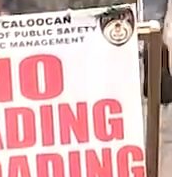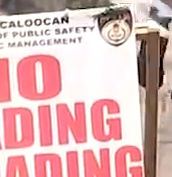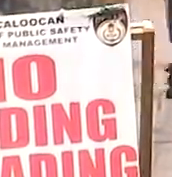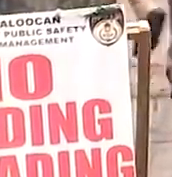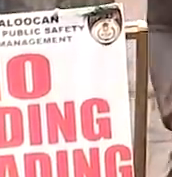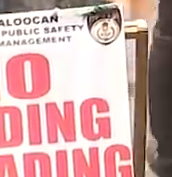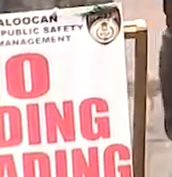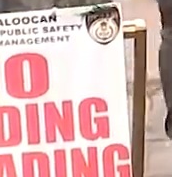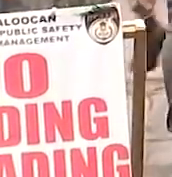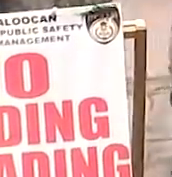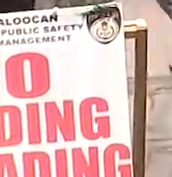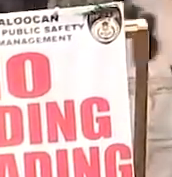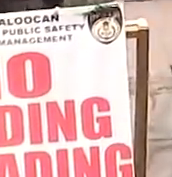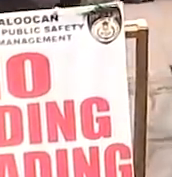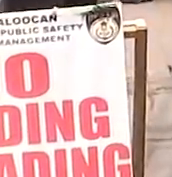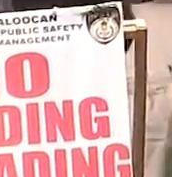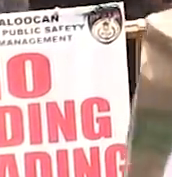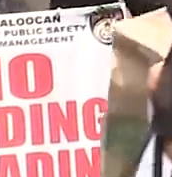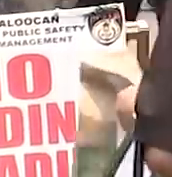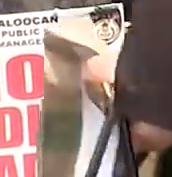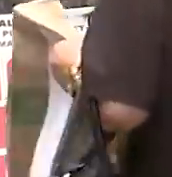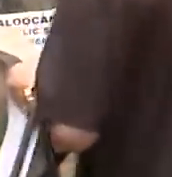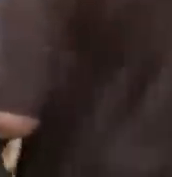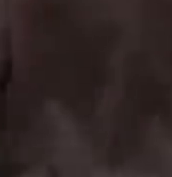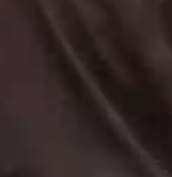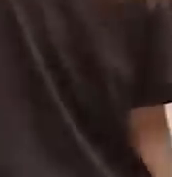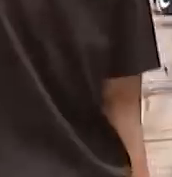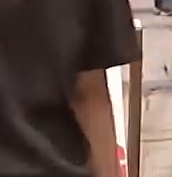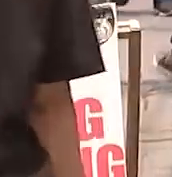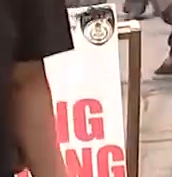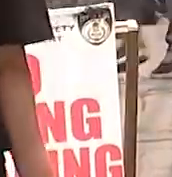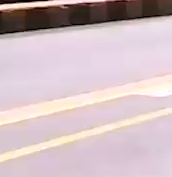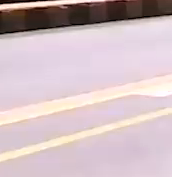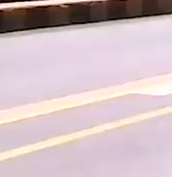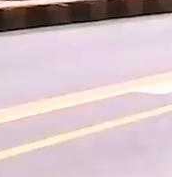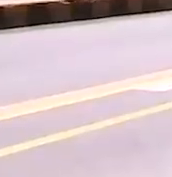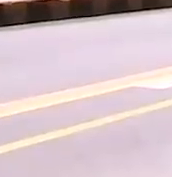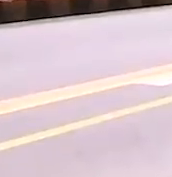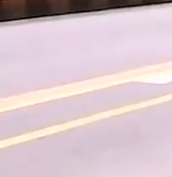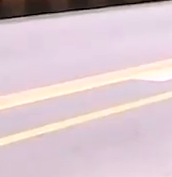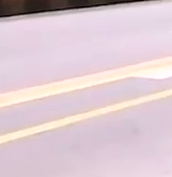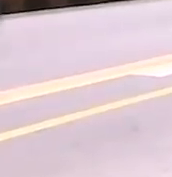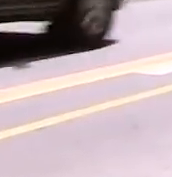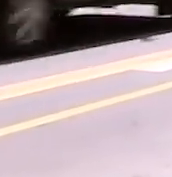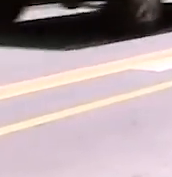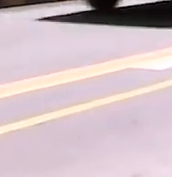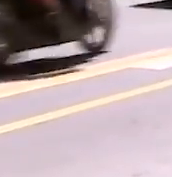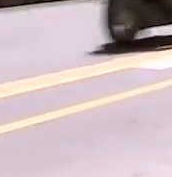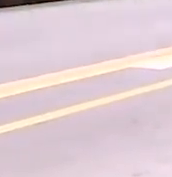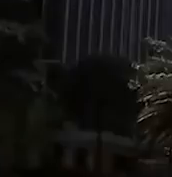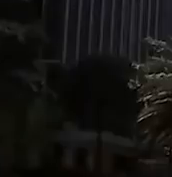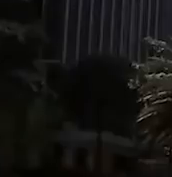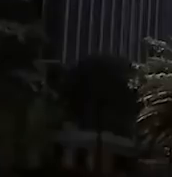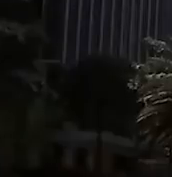rate, pagpapatunay daw na nasa tamang landas ang gobyerno pagdating sa recovery o reopening ng ekonomiya. Rekomendasyon ng World Bank bukod sa